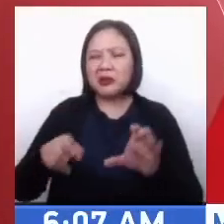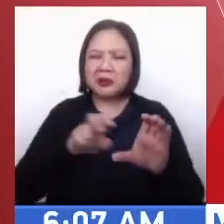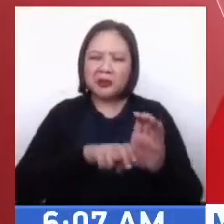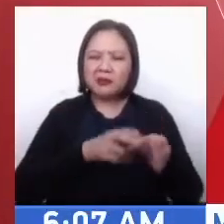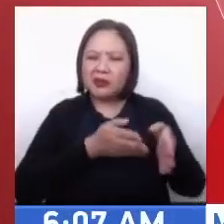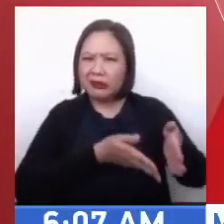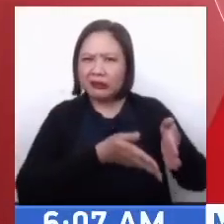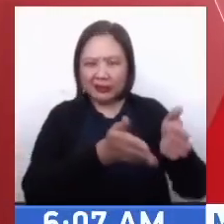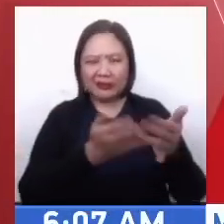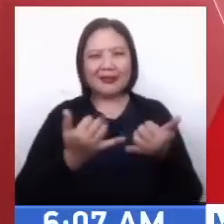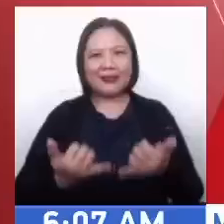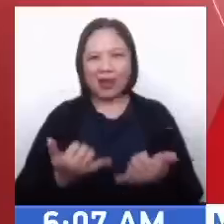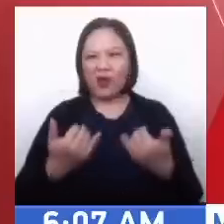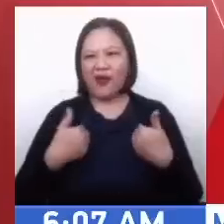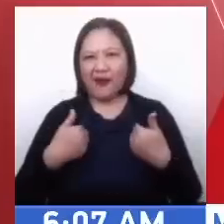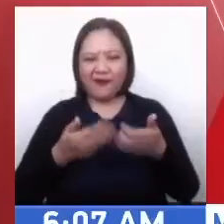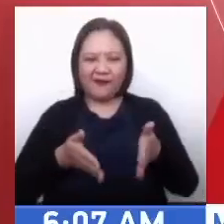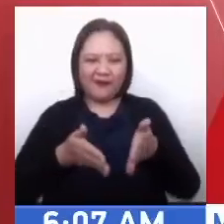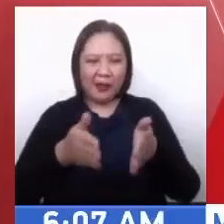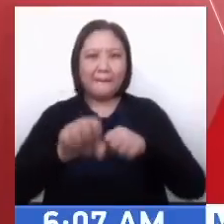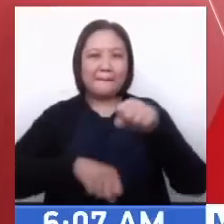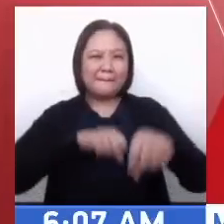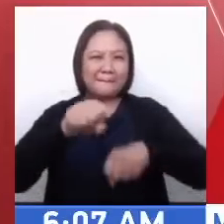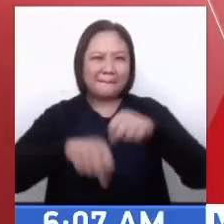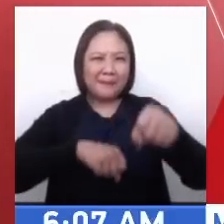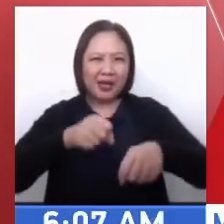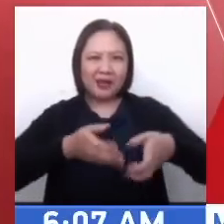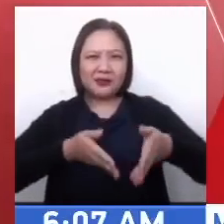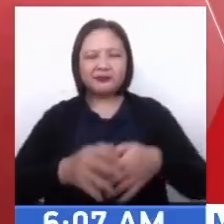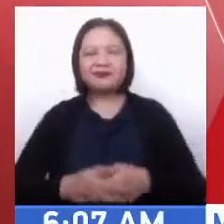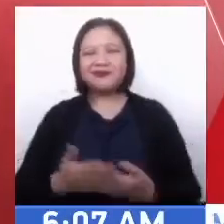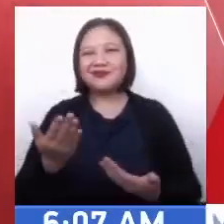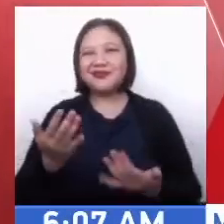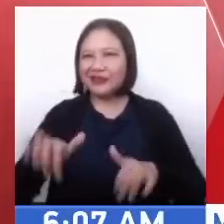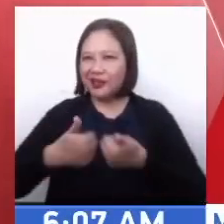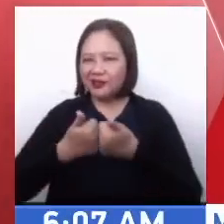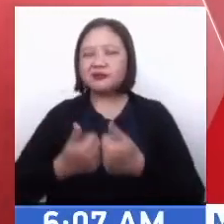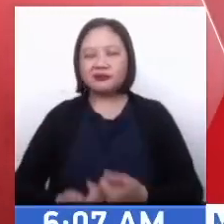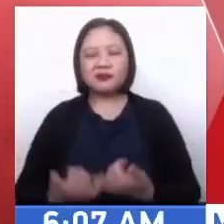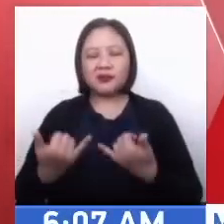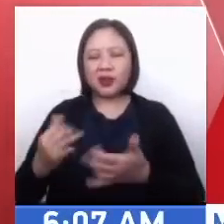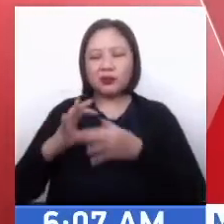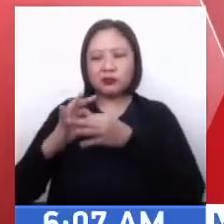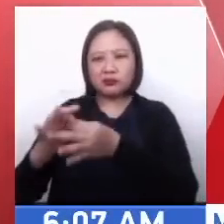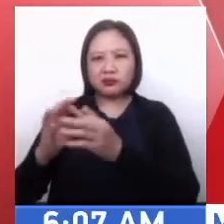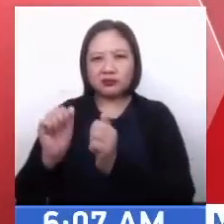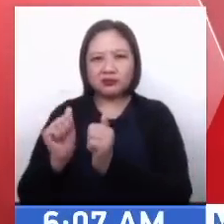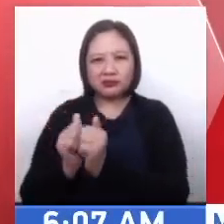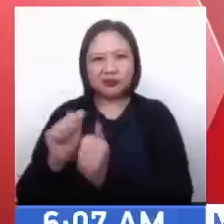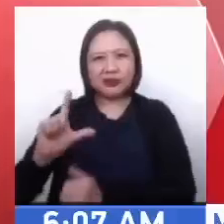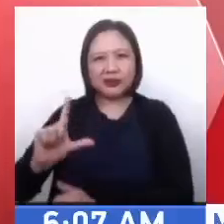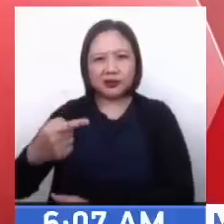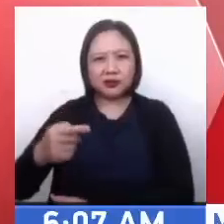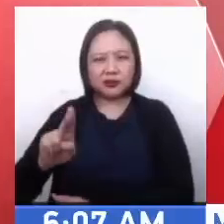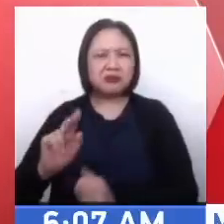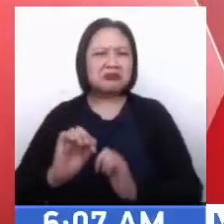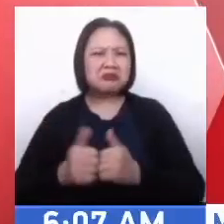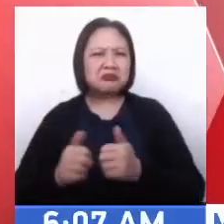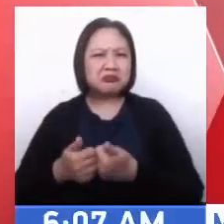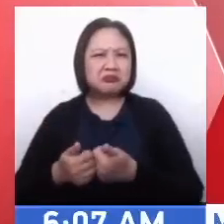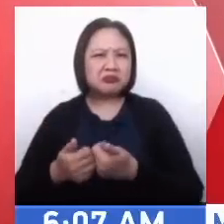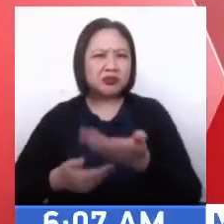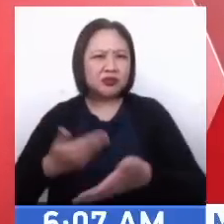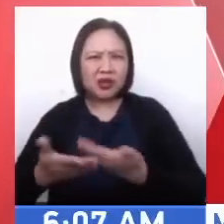lane. Oo. So that's a challenge. We'll be coordinating with the local governments also kung anong gagawin namin paraan para yung mga isthmus na